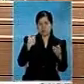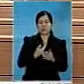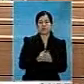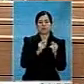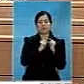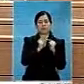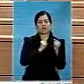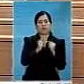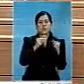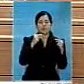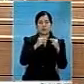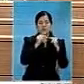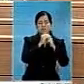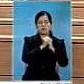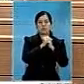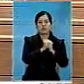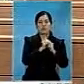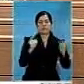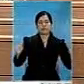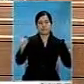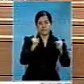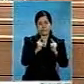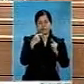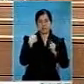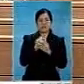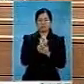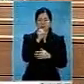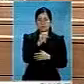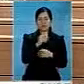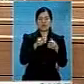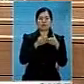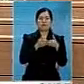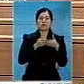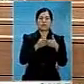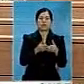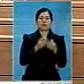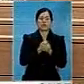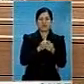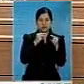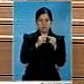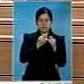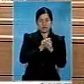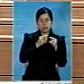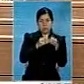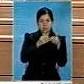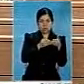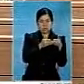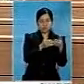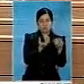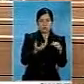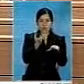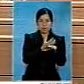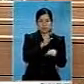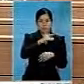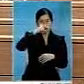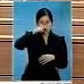องจีนเจรจากัน4ประเทศว่าถ้าเรือสินค้าเข้าน่านน้ำใครให้ประเทศนั้นจัด